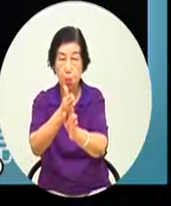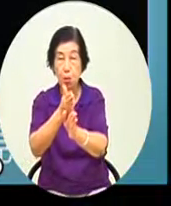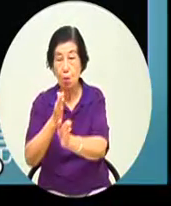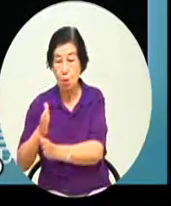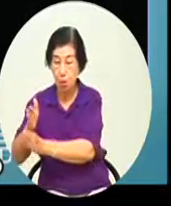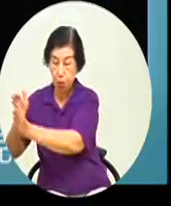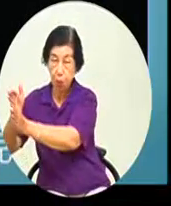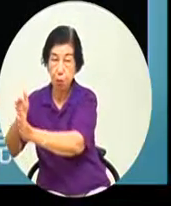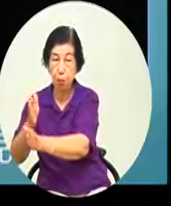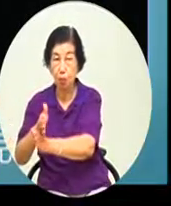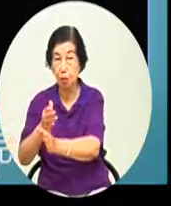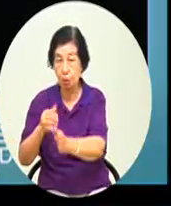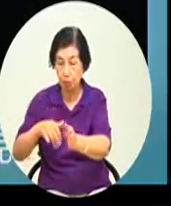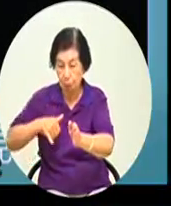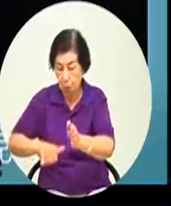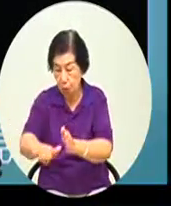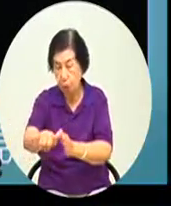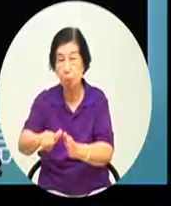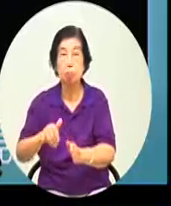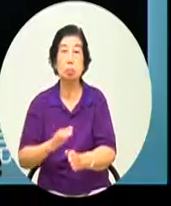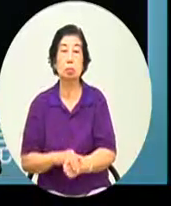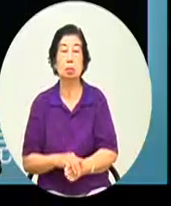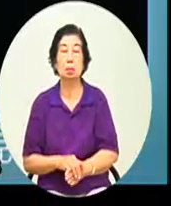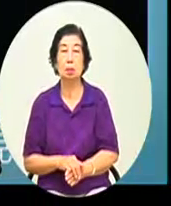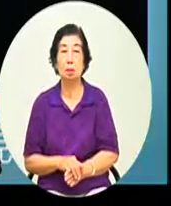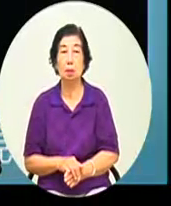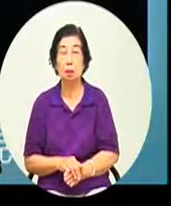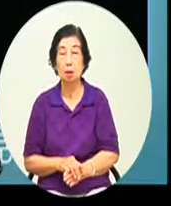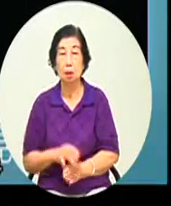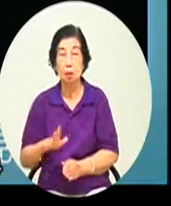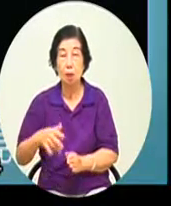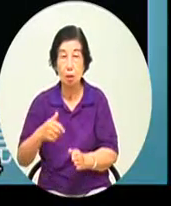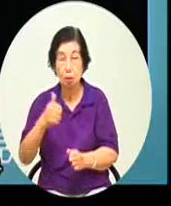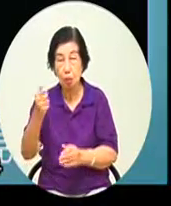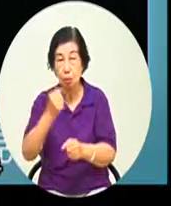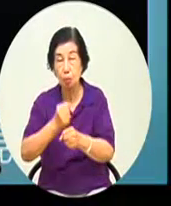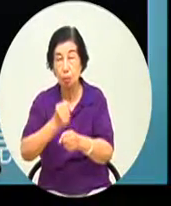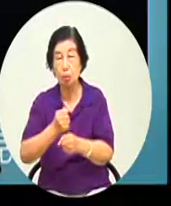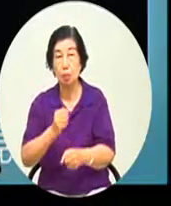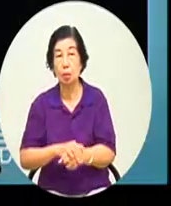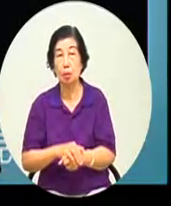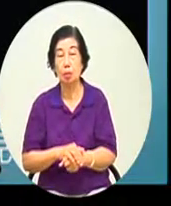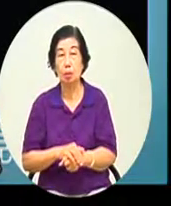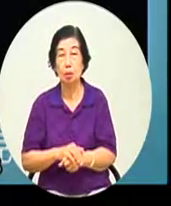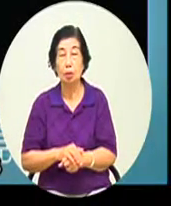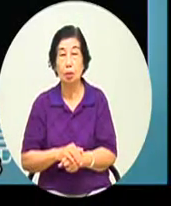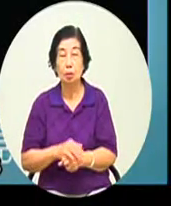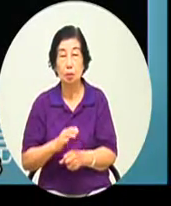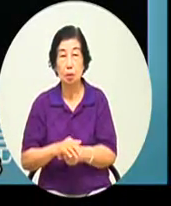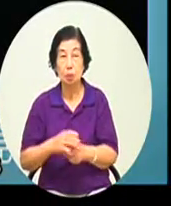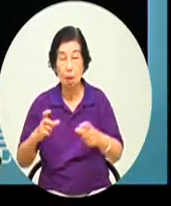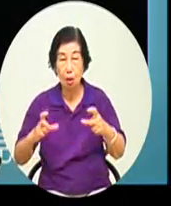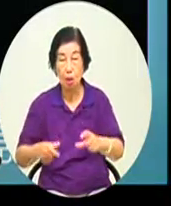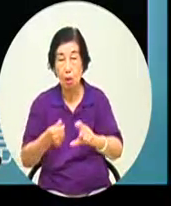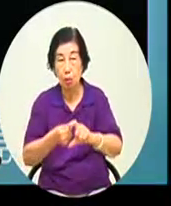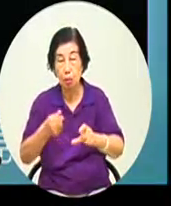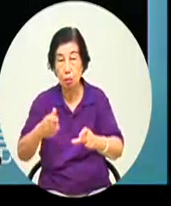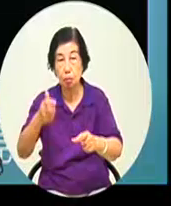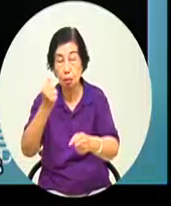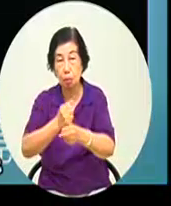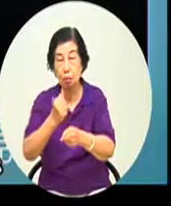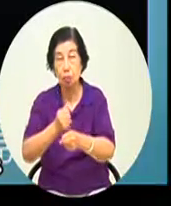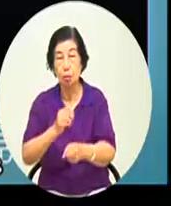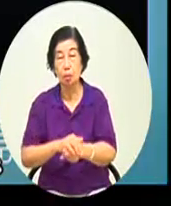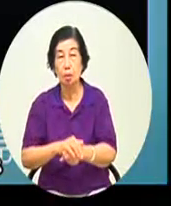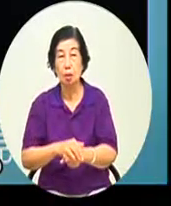钻，是这样骑的。这边去上班的大部分也都是在这个港区上班的人，那这些基层